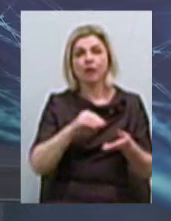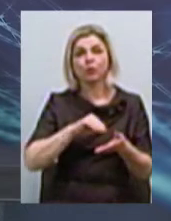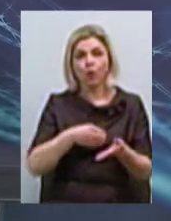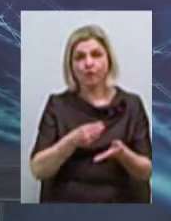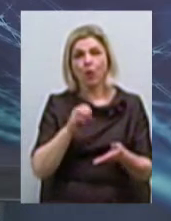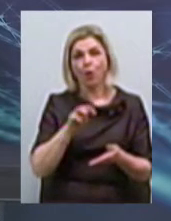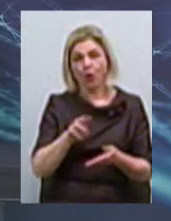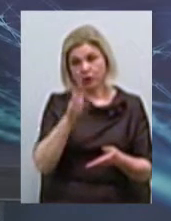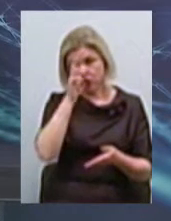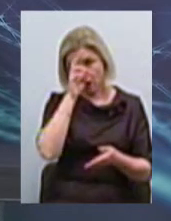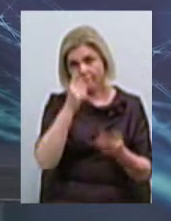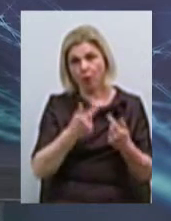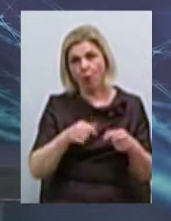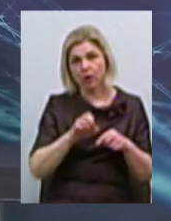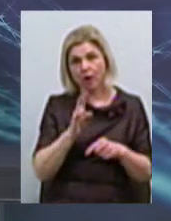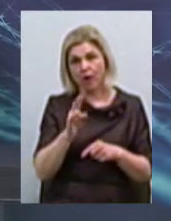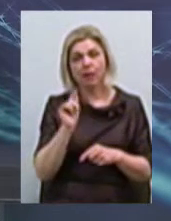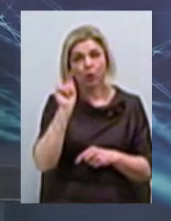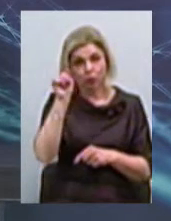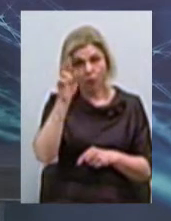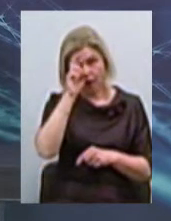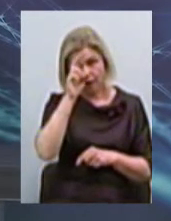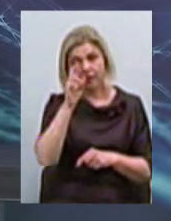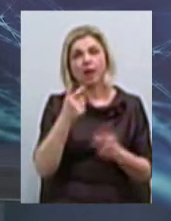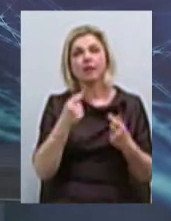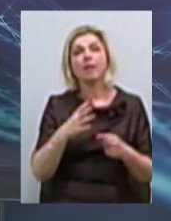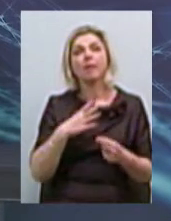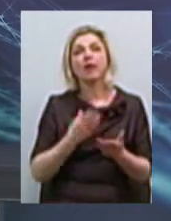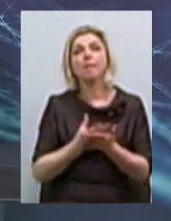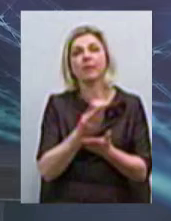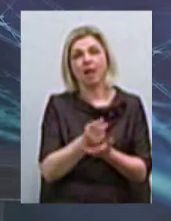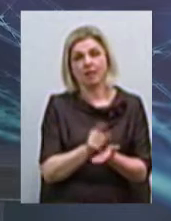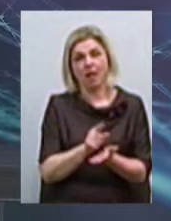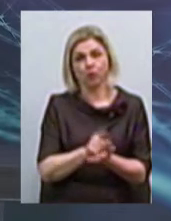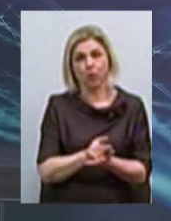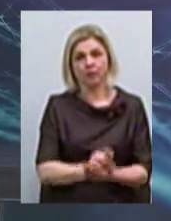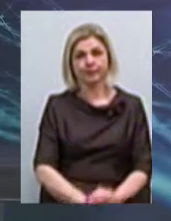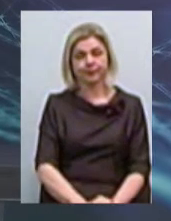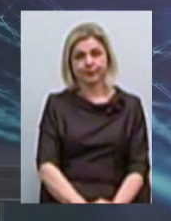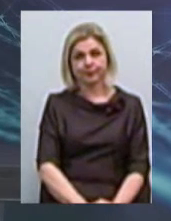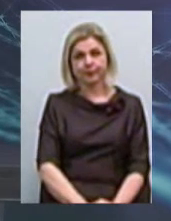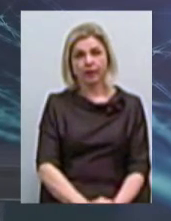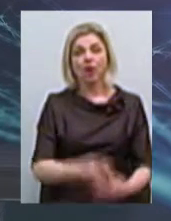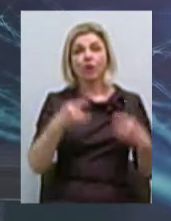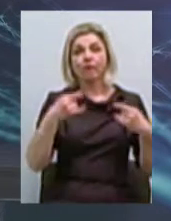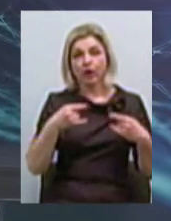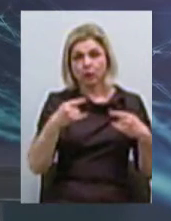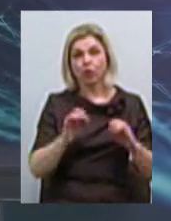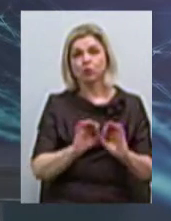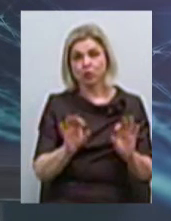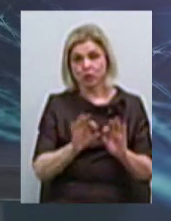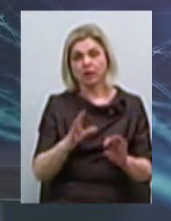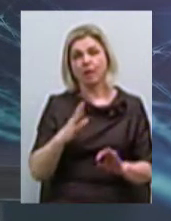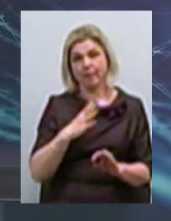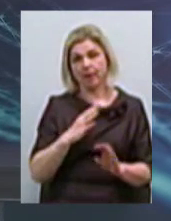від державного органу тієї країни, де були сплачені податки. В відеосюжеті вже